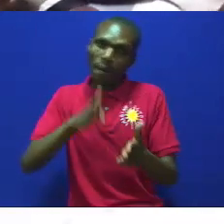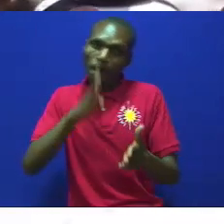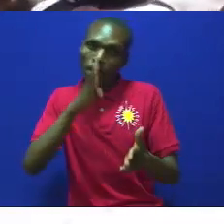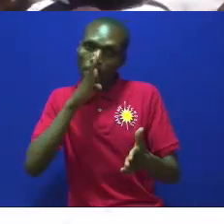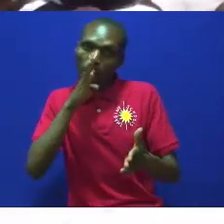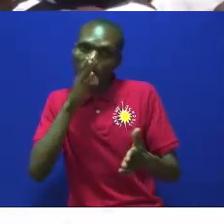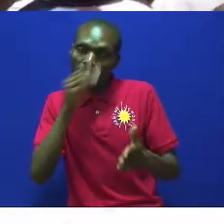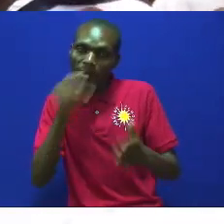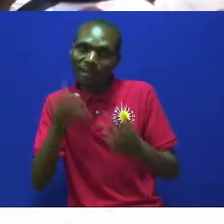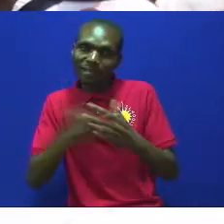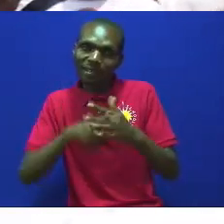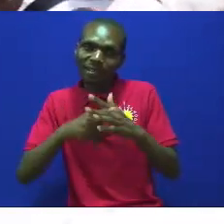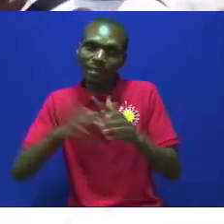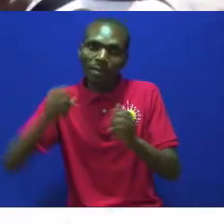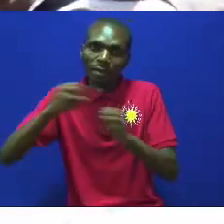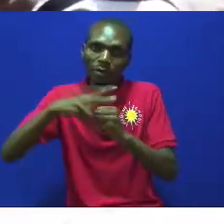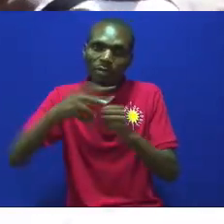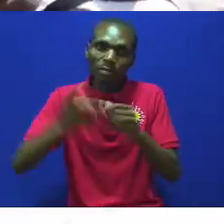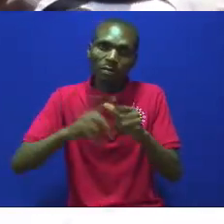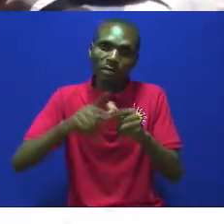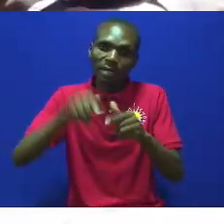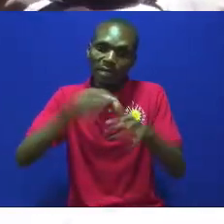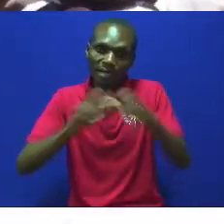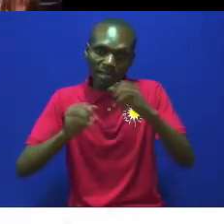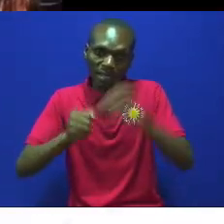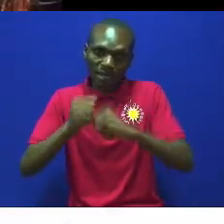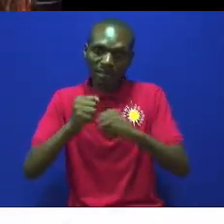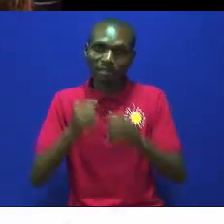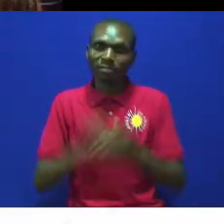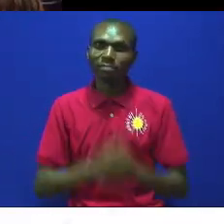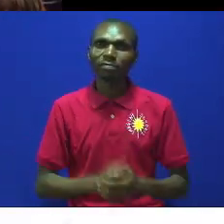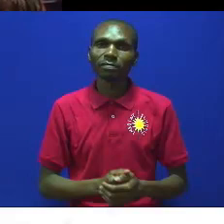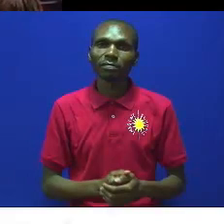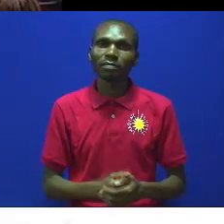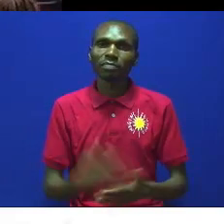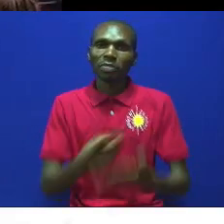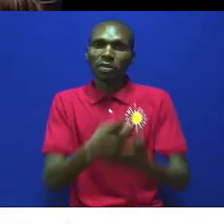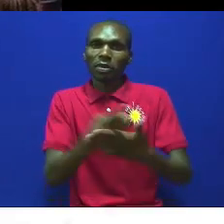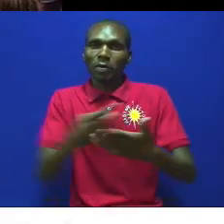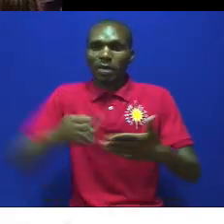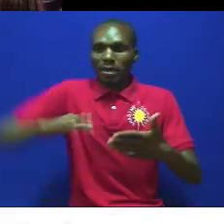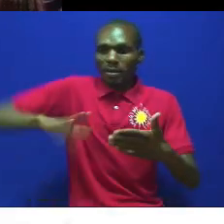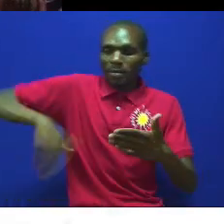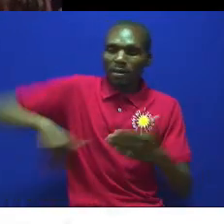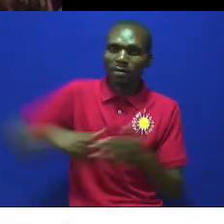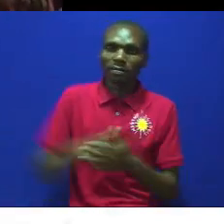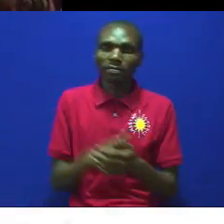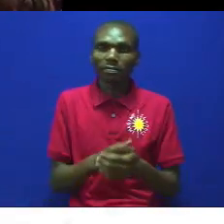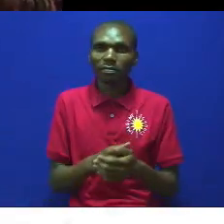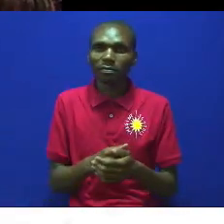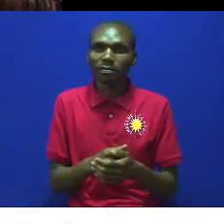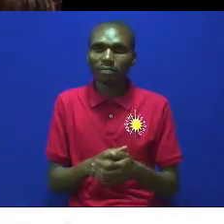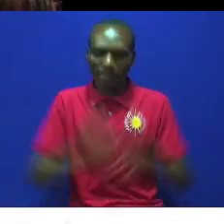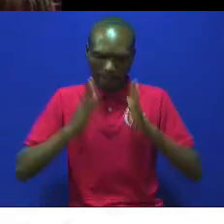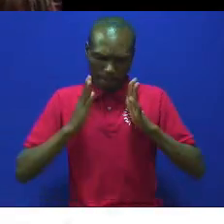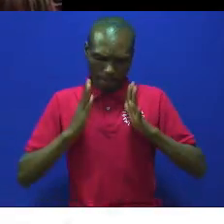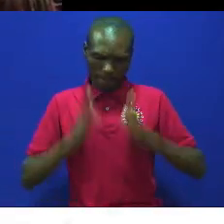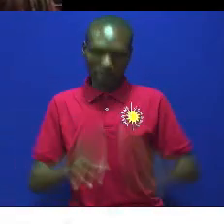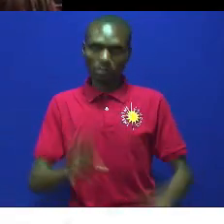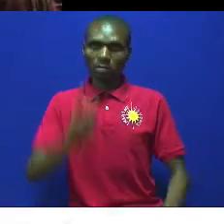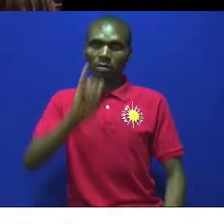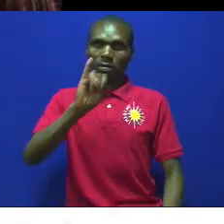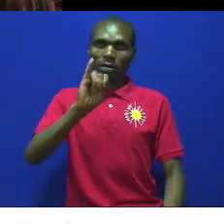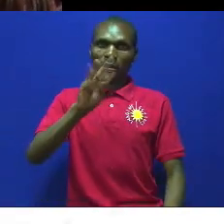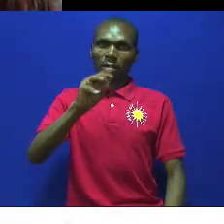Uchakira omutinyi kumina kabire ubu mwako yoigam. Wiki iliyopita, wale watu wa IMF